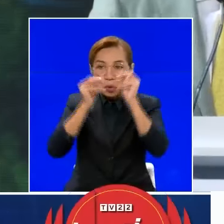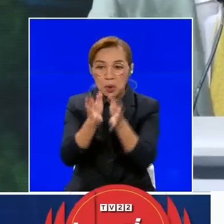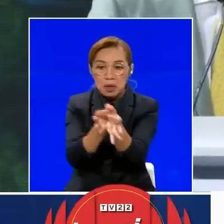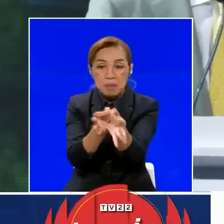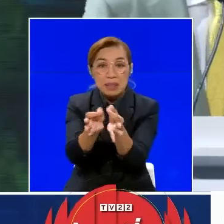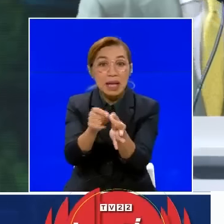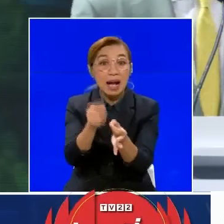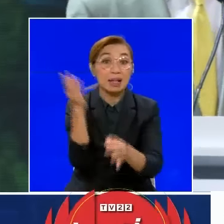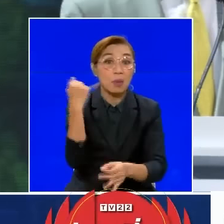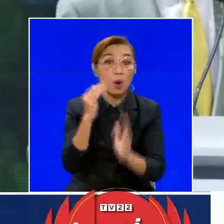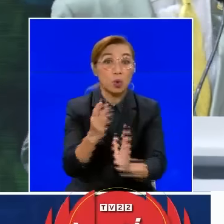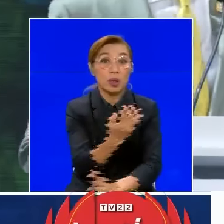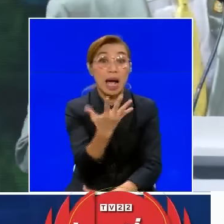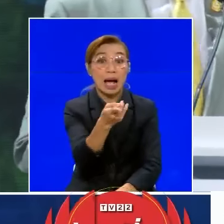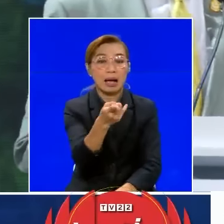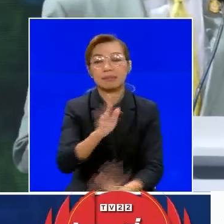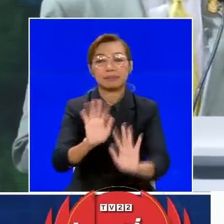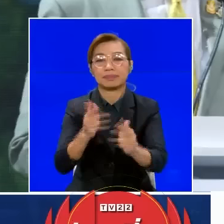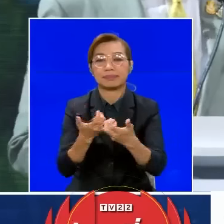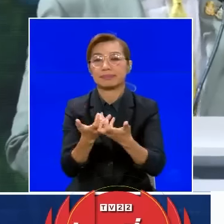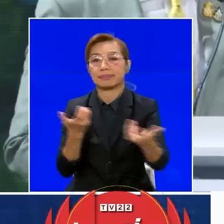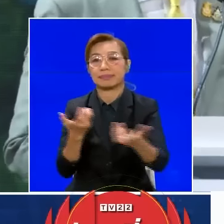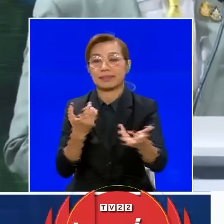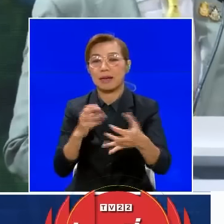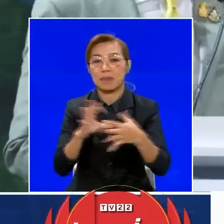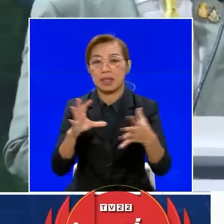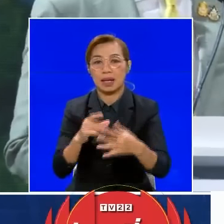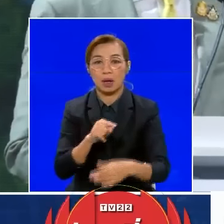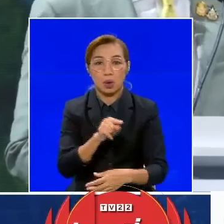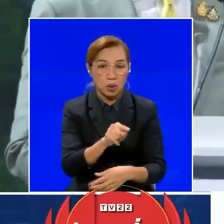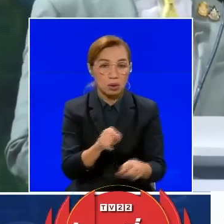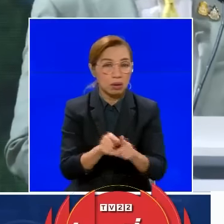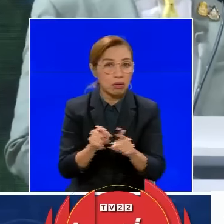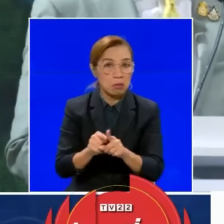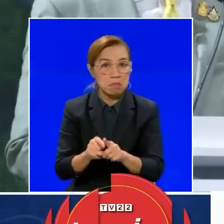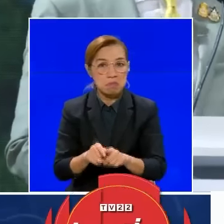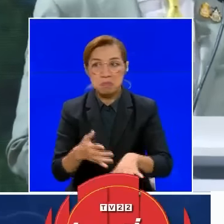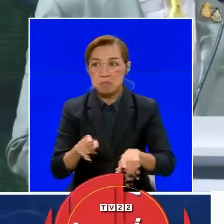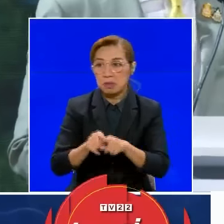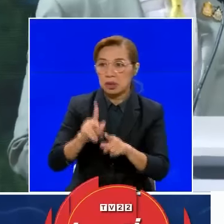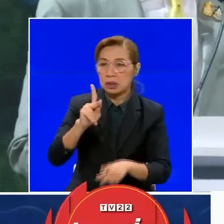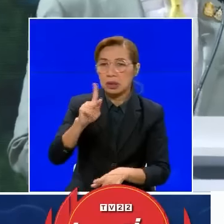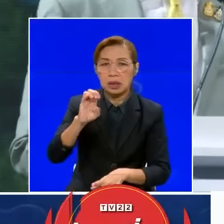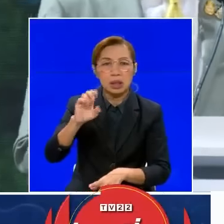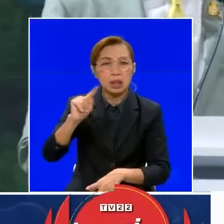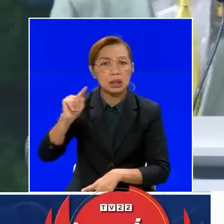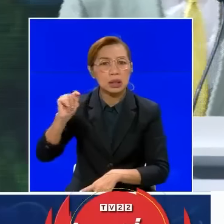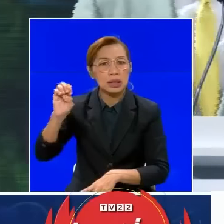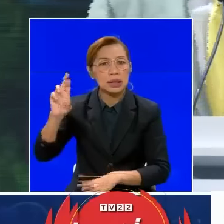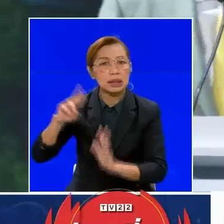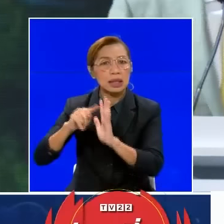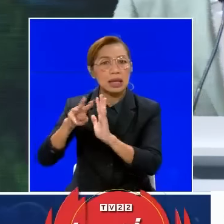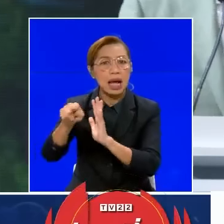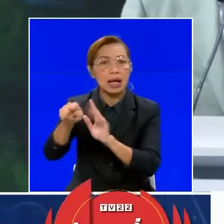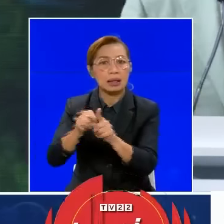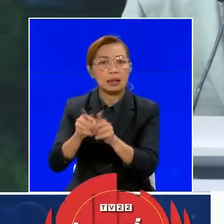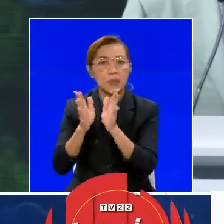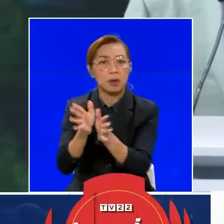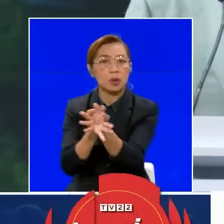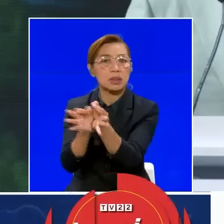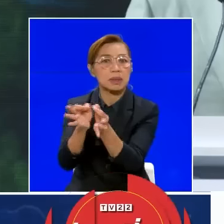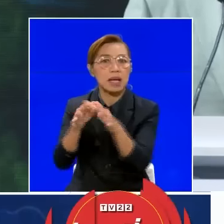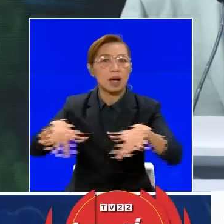กมี5คนนั่นไม่เกี่ยว อ๋อครับคือ แล้วก็ไม่ใช่ที่ปรึกษาแบบกิติรัตน์ด้วยที่ปรึกษาธรรมดาที่เขาตั้ง